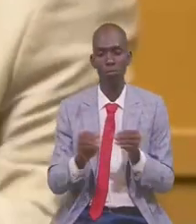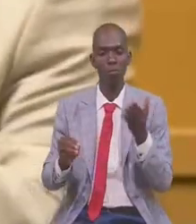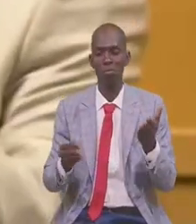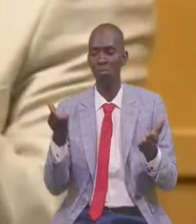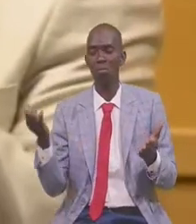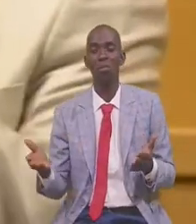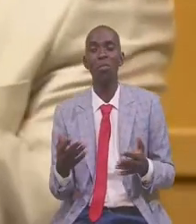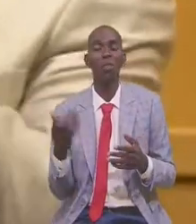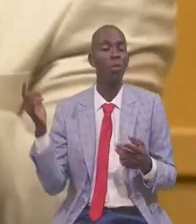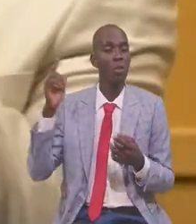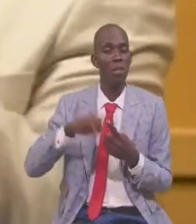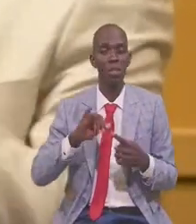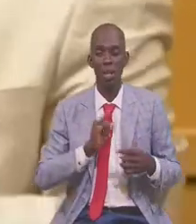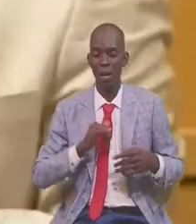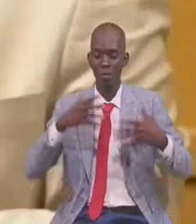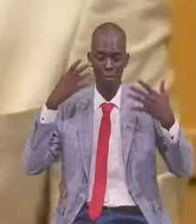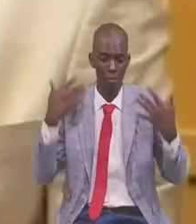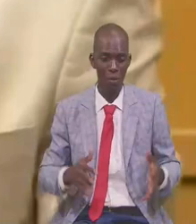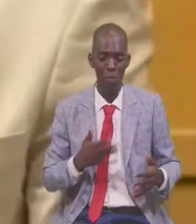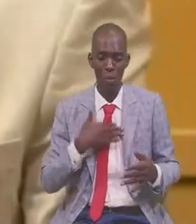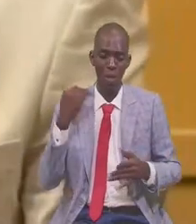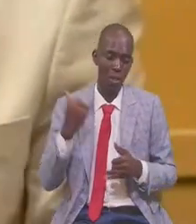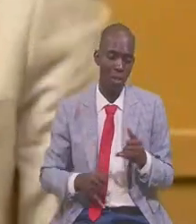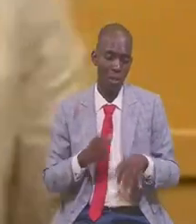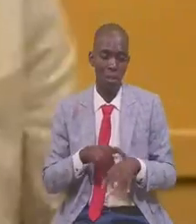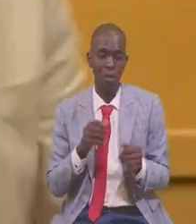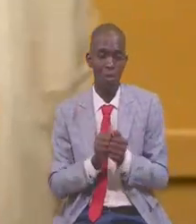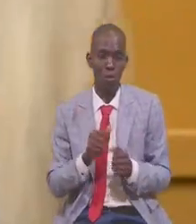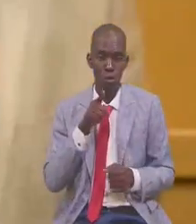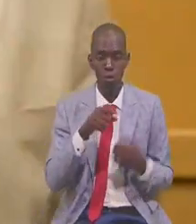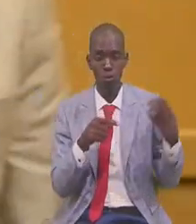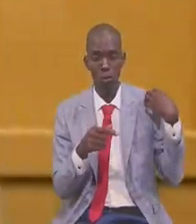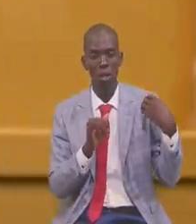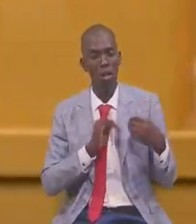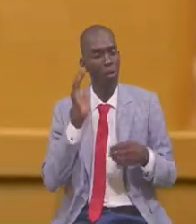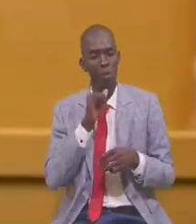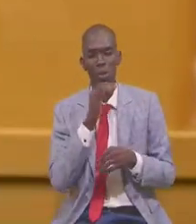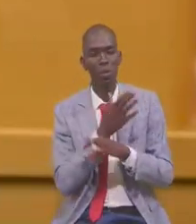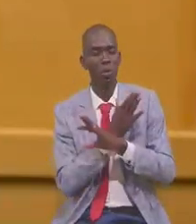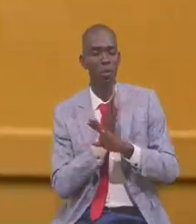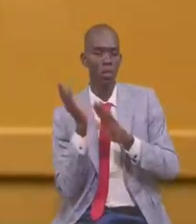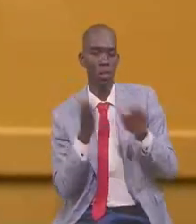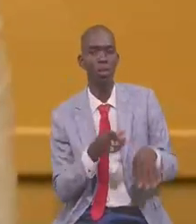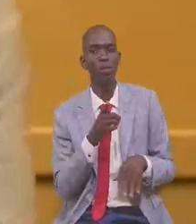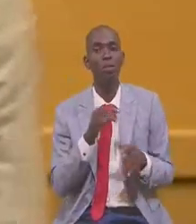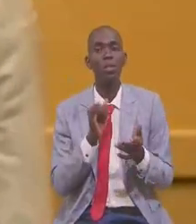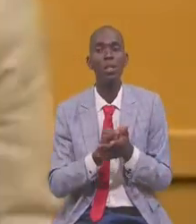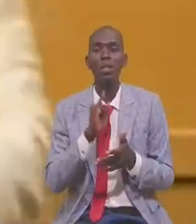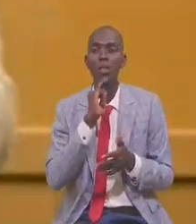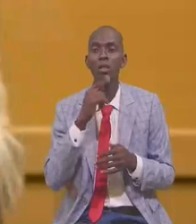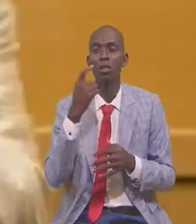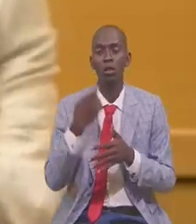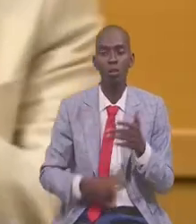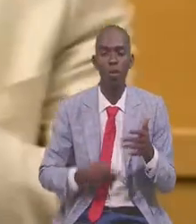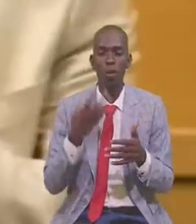Jusqu'à ce que je passe la dernière minute avec toi, je ne te laisserai point. Je ne te quitterai point. Ça, c'est le coup de se